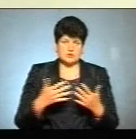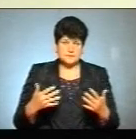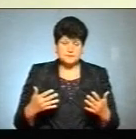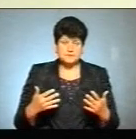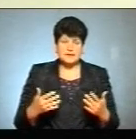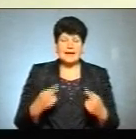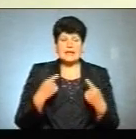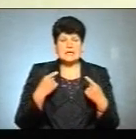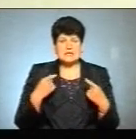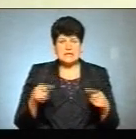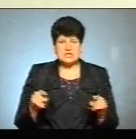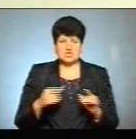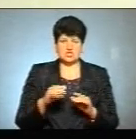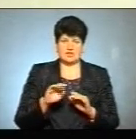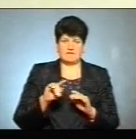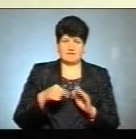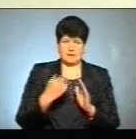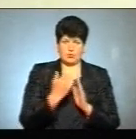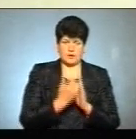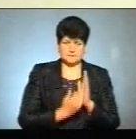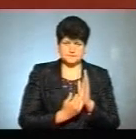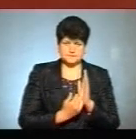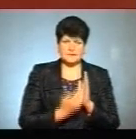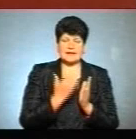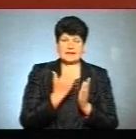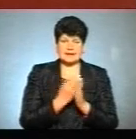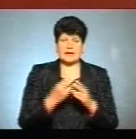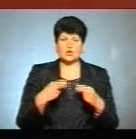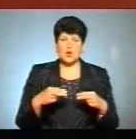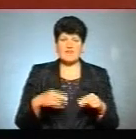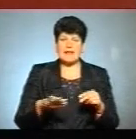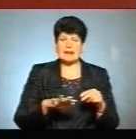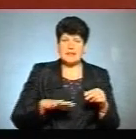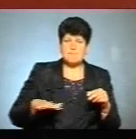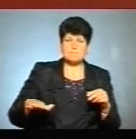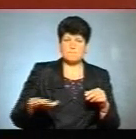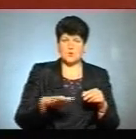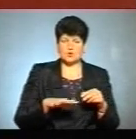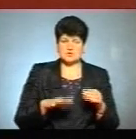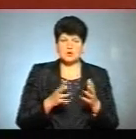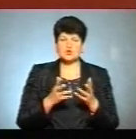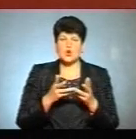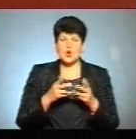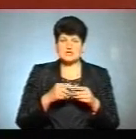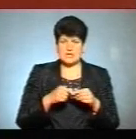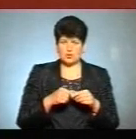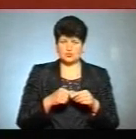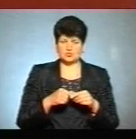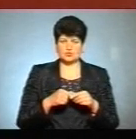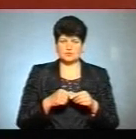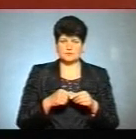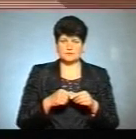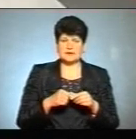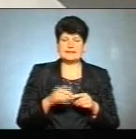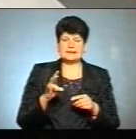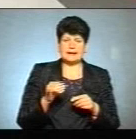Інші вимоги. Є торгівельна площа, з розрахунку торгівельної